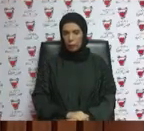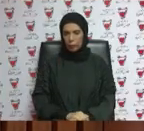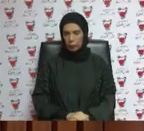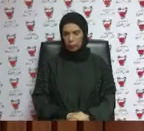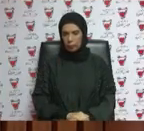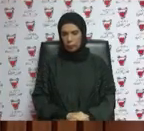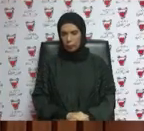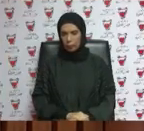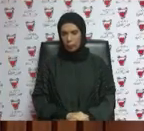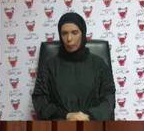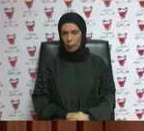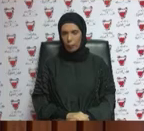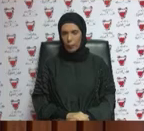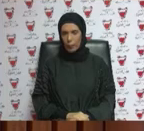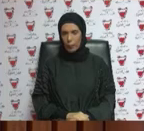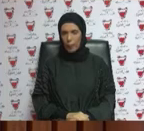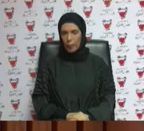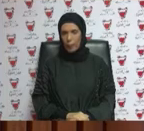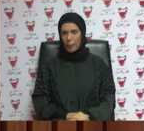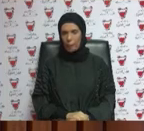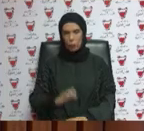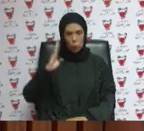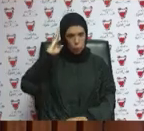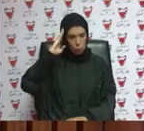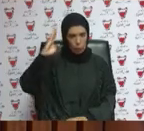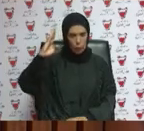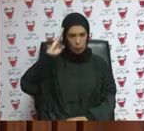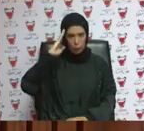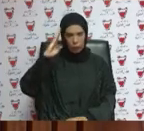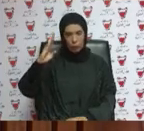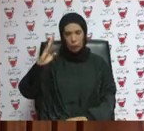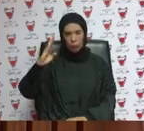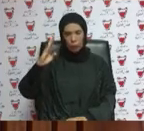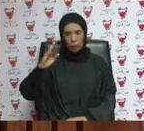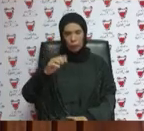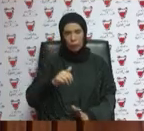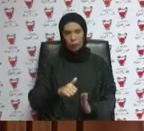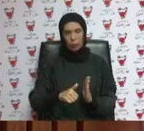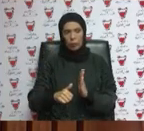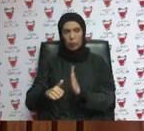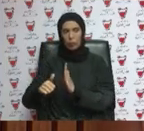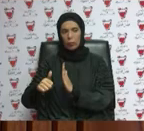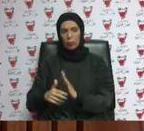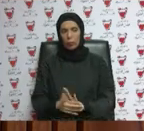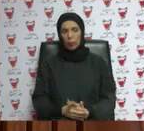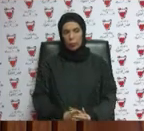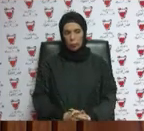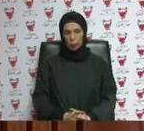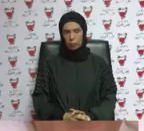حمايه الارواح في البحرين. شكرا للقياده الرشيده في البحرين